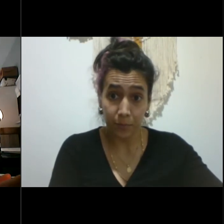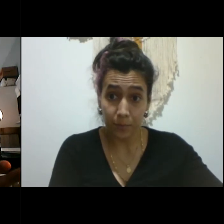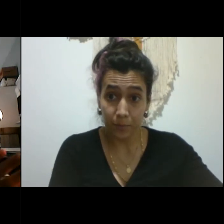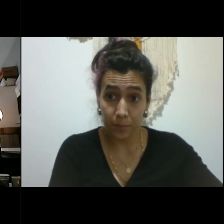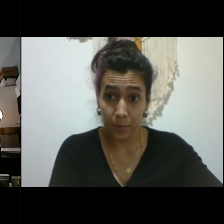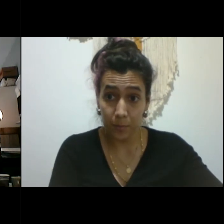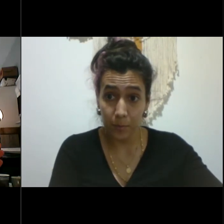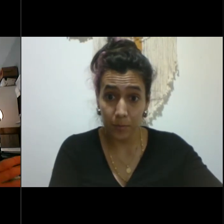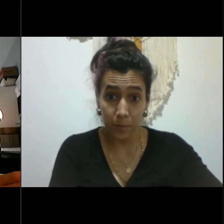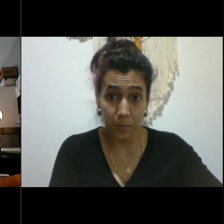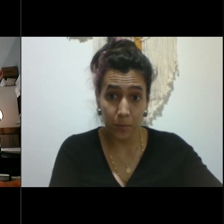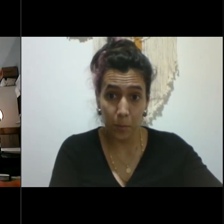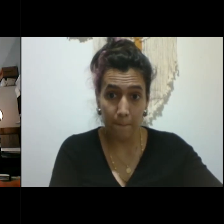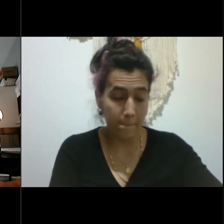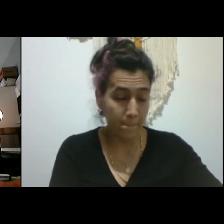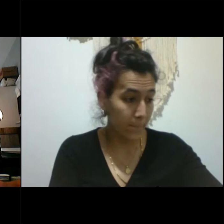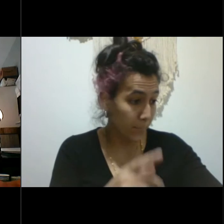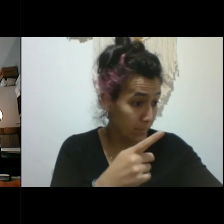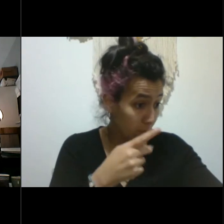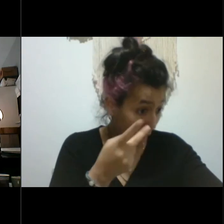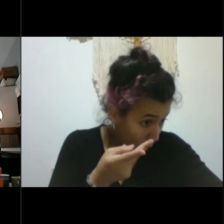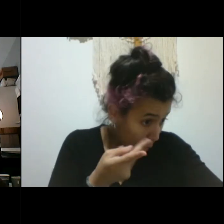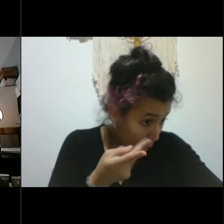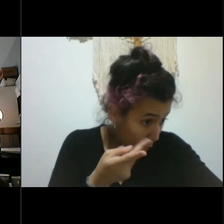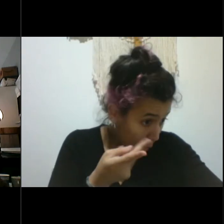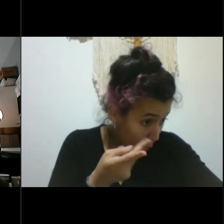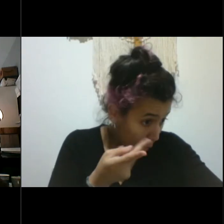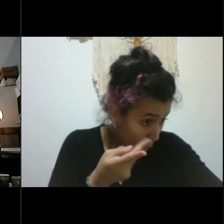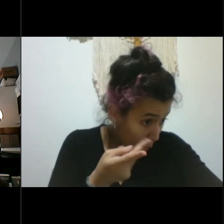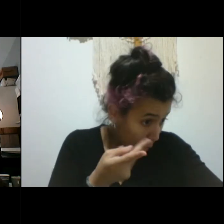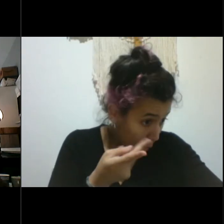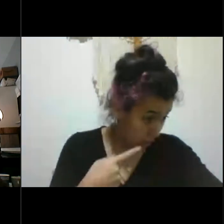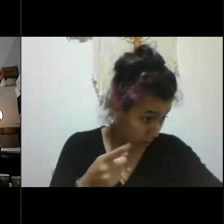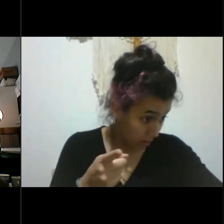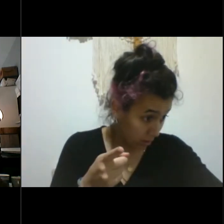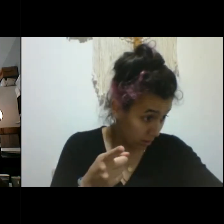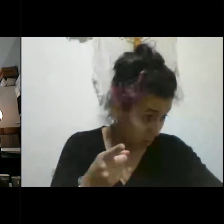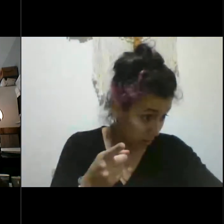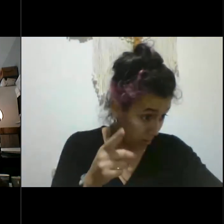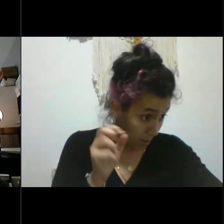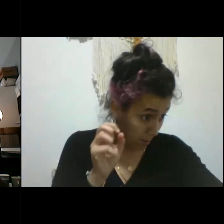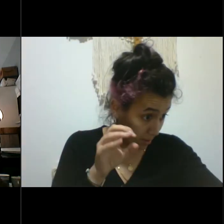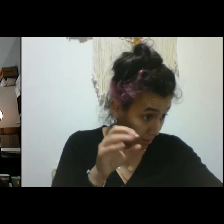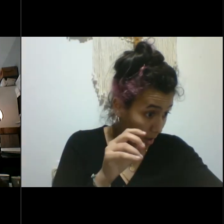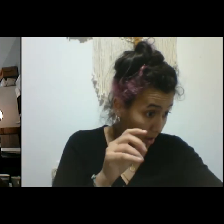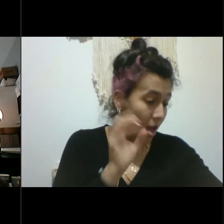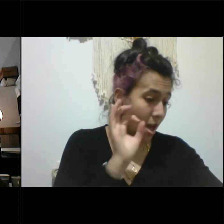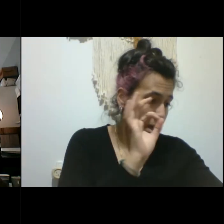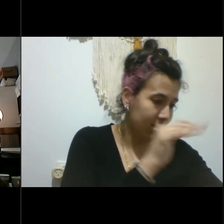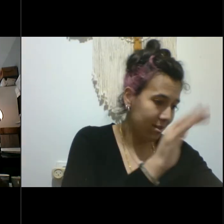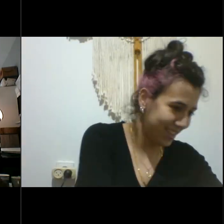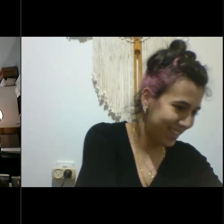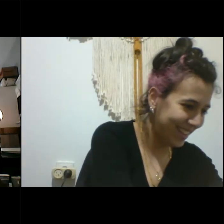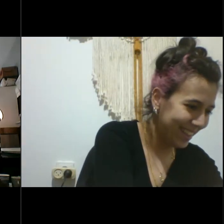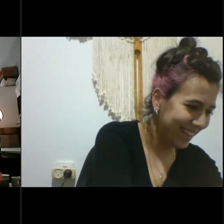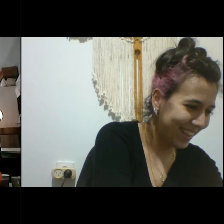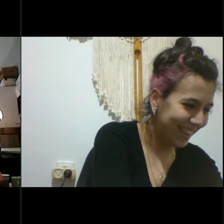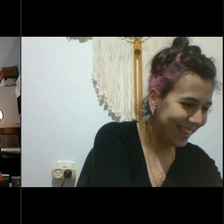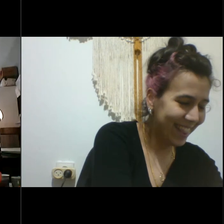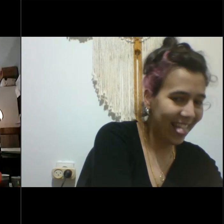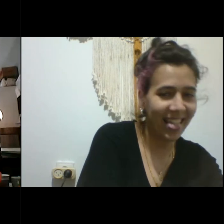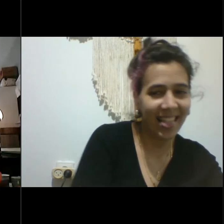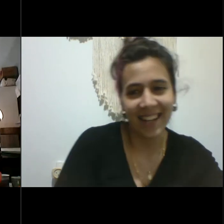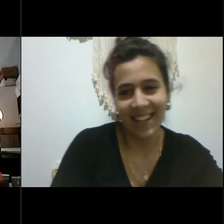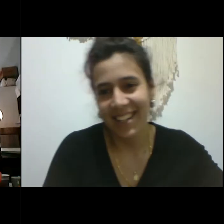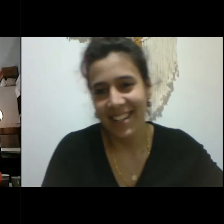בצד, ומקבלים איזה דוח מחברה פעם לחודש, לא. פה אתם מנהלים את הכל. אתם מריצים את האופרציה, אז אתם